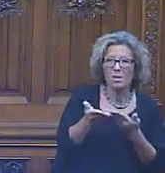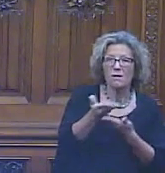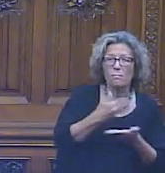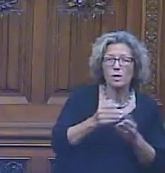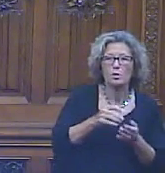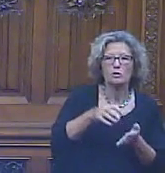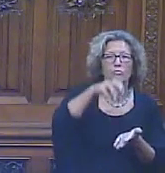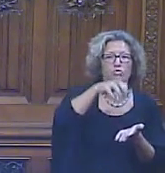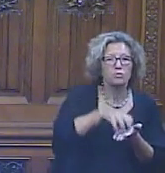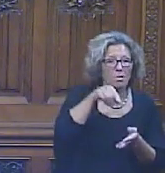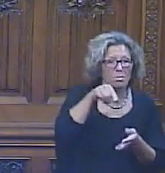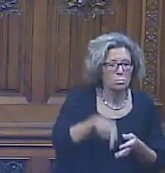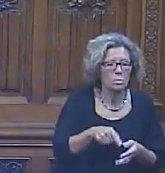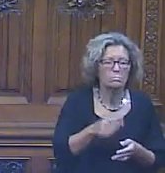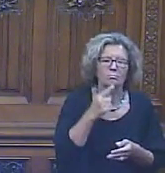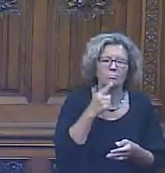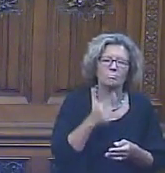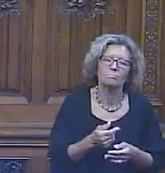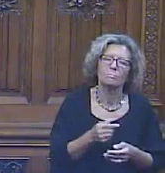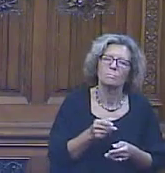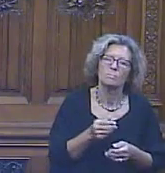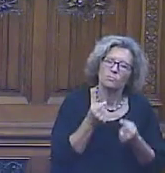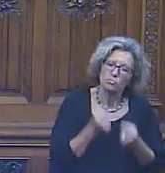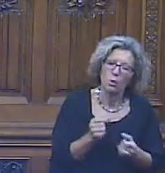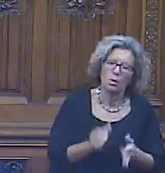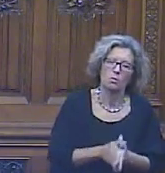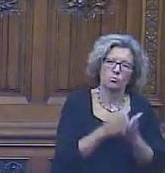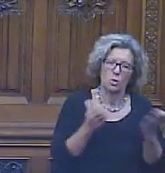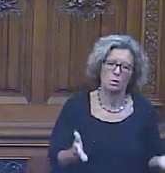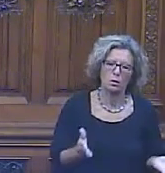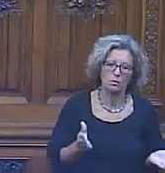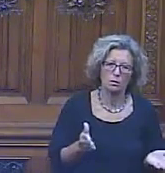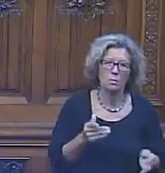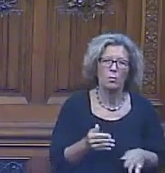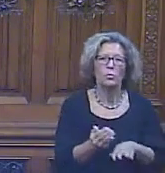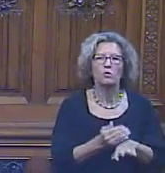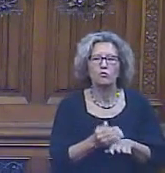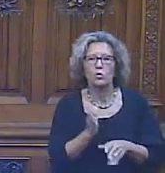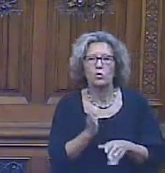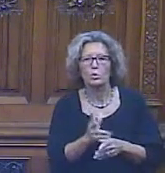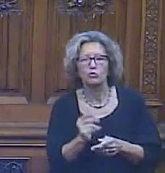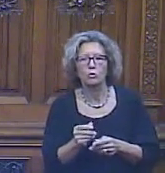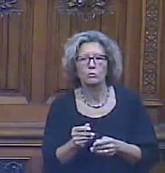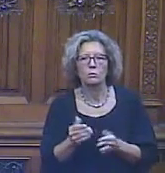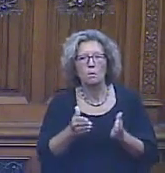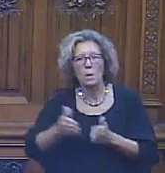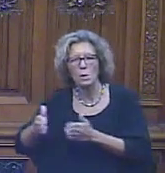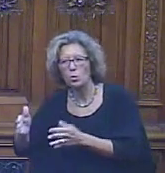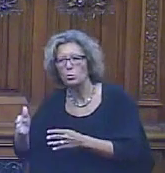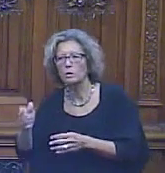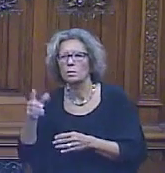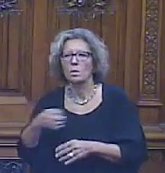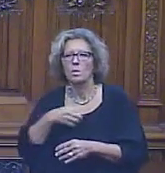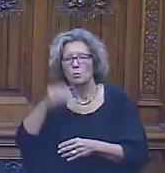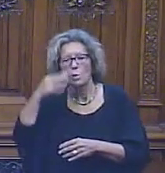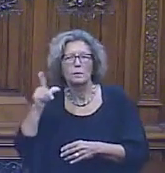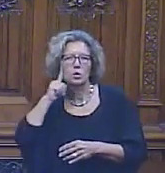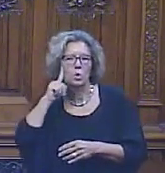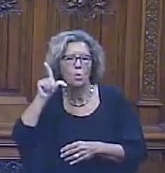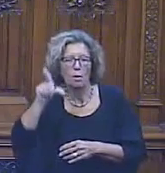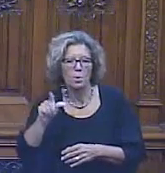Wirtschaftsstandort gewaltig geschadet, auch wenn die vorhergehenden Legislaturperioden unter Bürgermeister